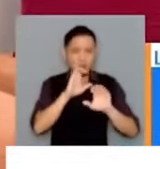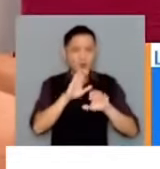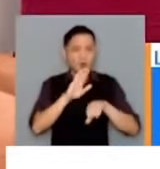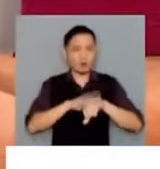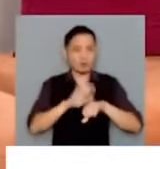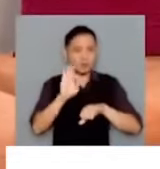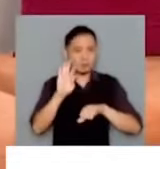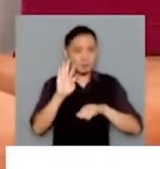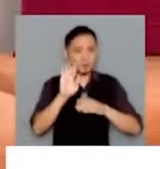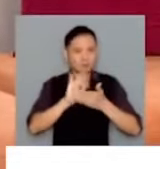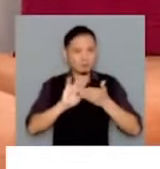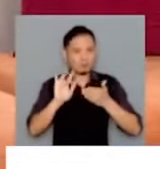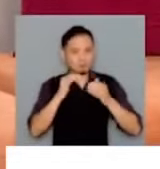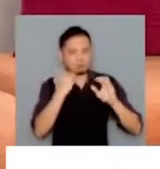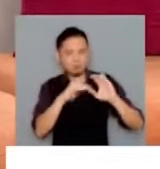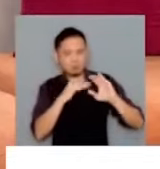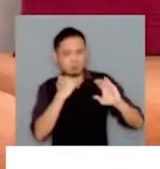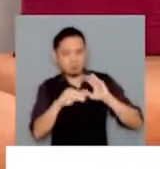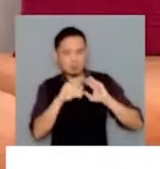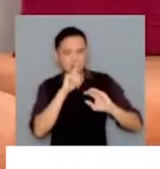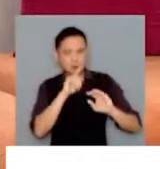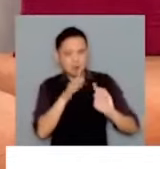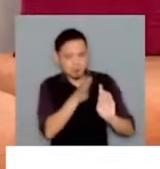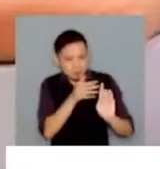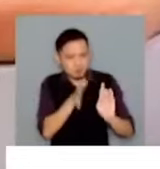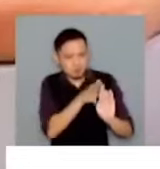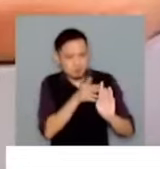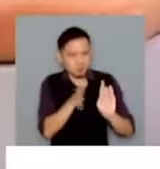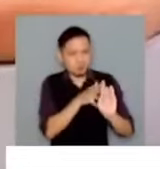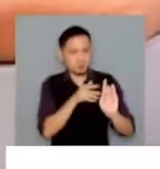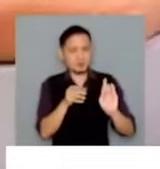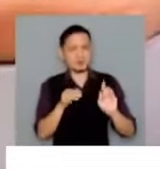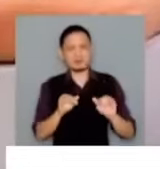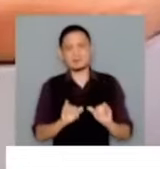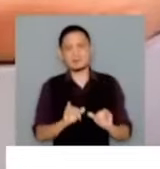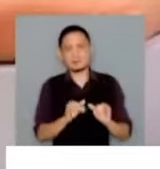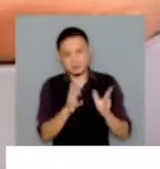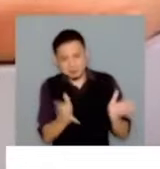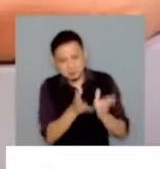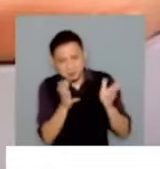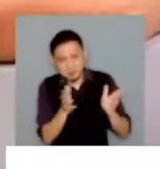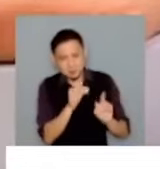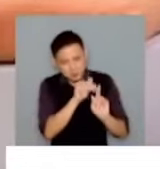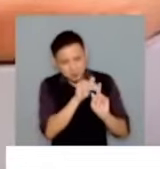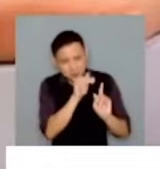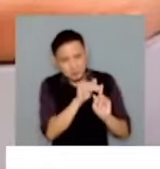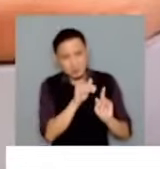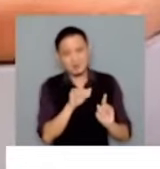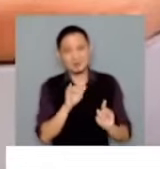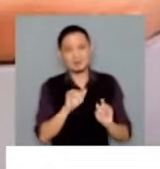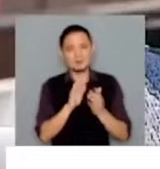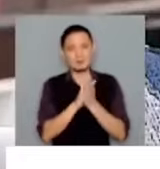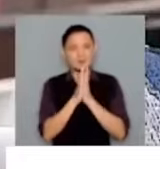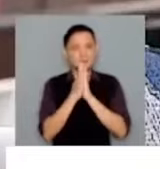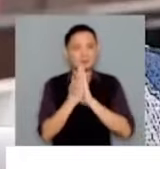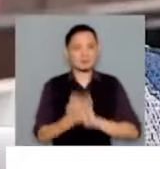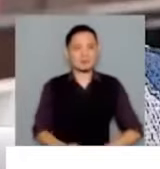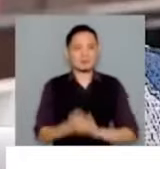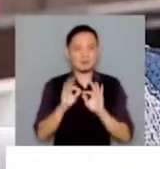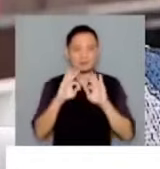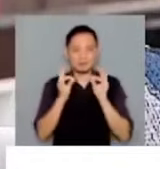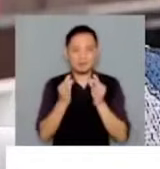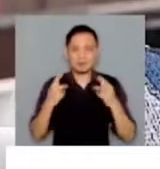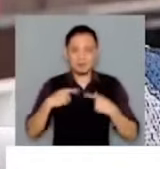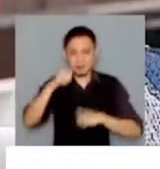Sa Facebook ba yan? Oo. Tapos dream girl, as in. Oo, tapos kayong dalawa ngayon may anak na, di ba? Kamusta naman ang isa't